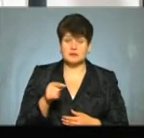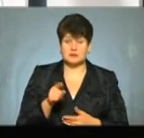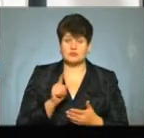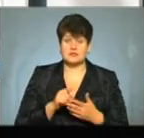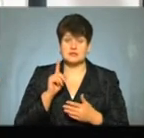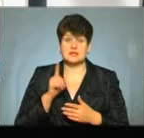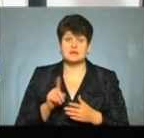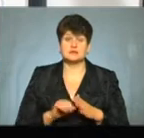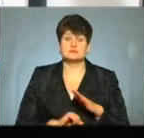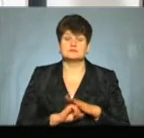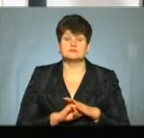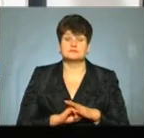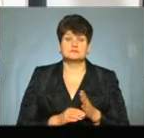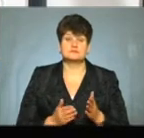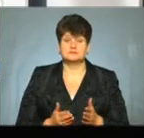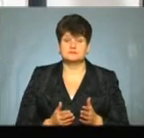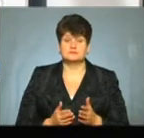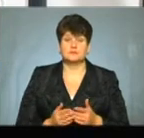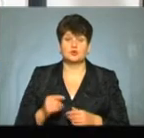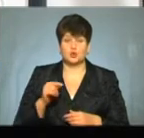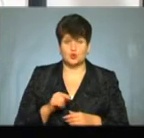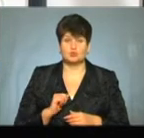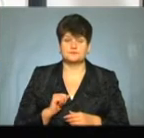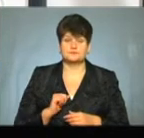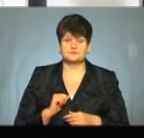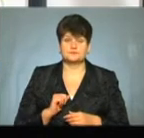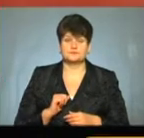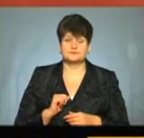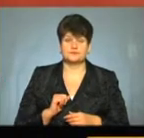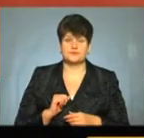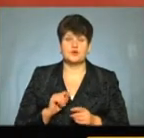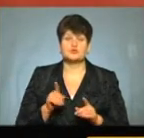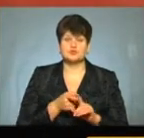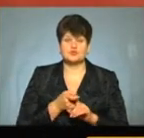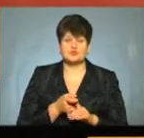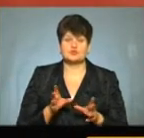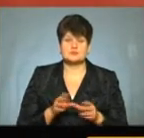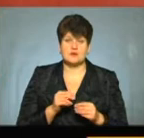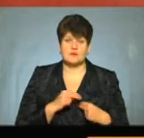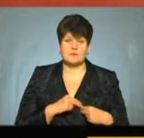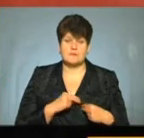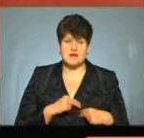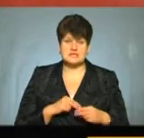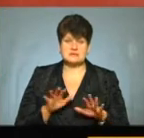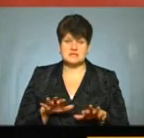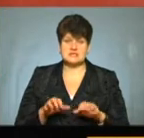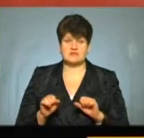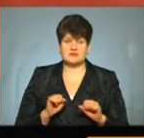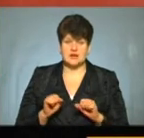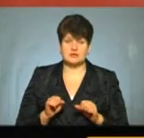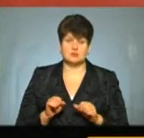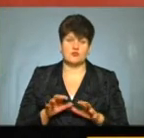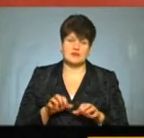на чому ти стоїш. Тому ось. От стосовно співпраці з місцевою владою чи з владою